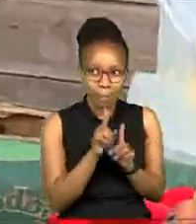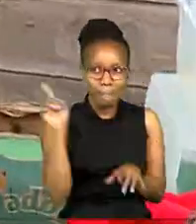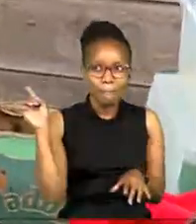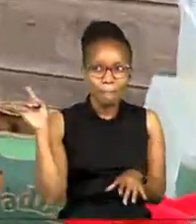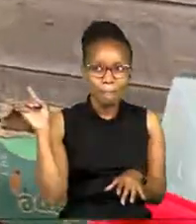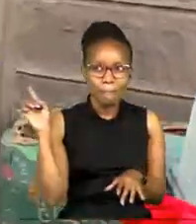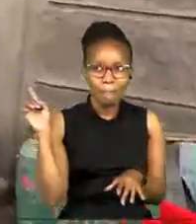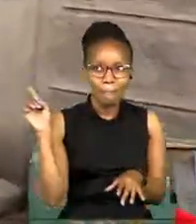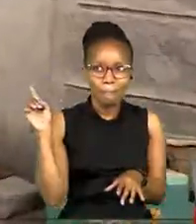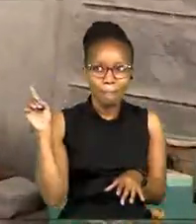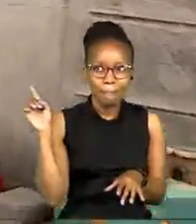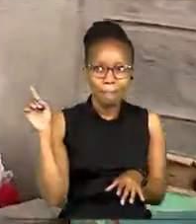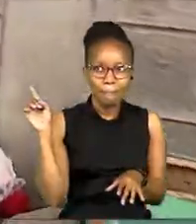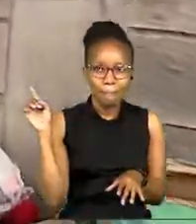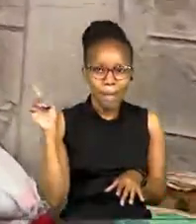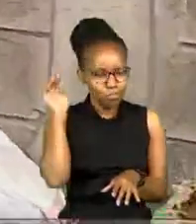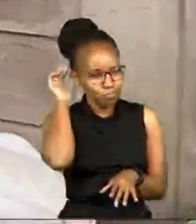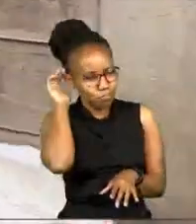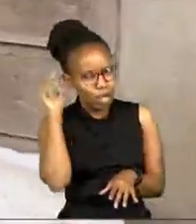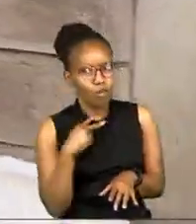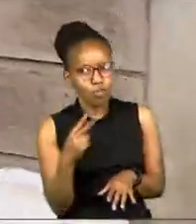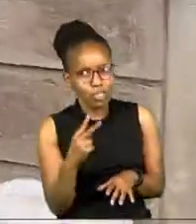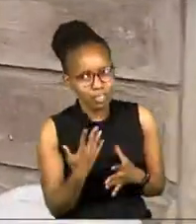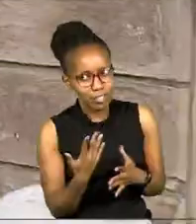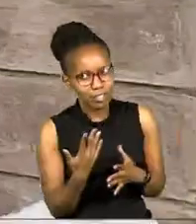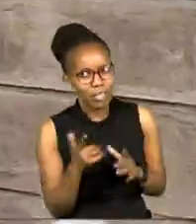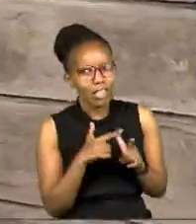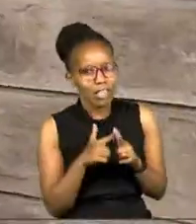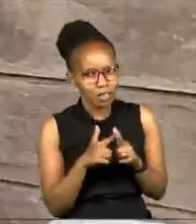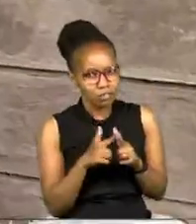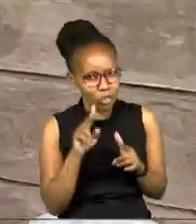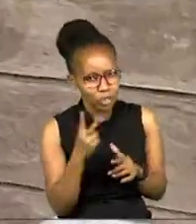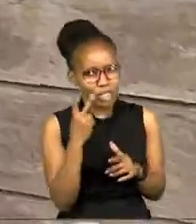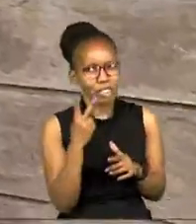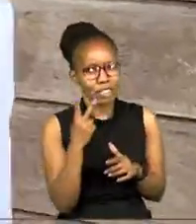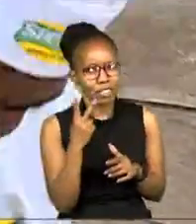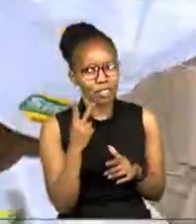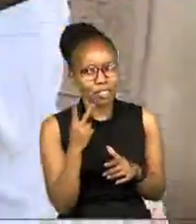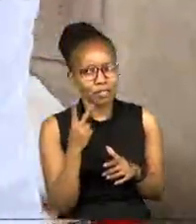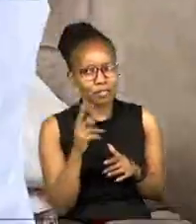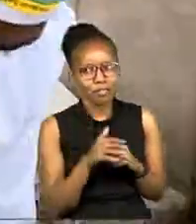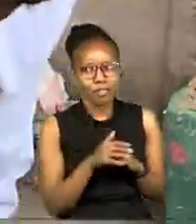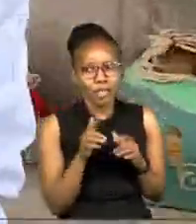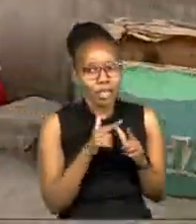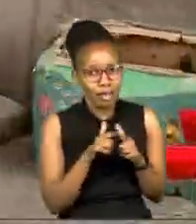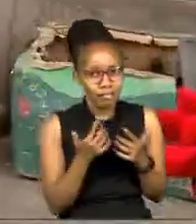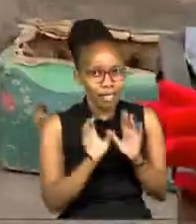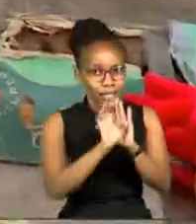hivi, unasikiza hiyo sauti ya kwanza, unaoga tena, unasikia pili, unasikia kama sasa kama